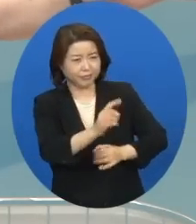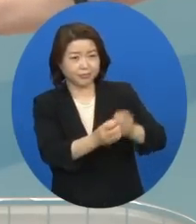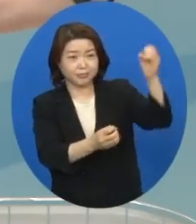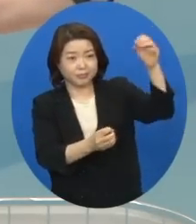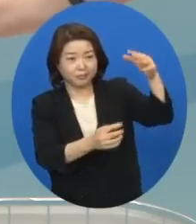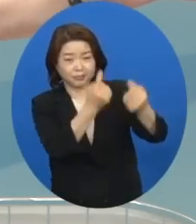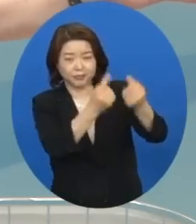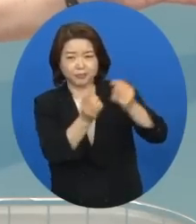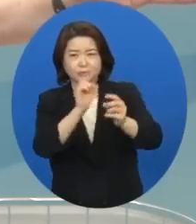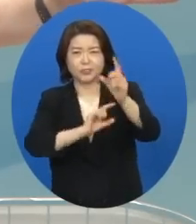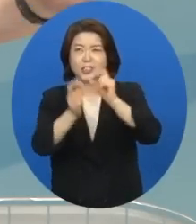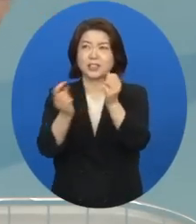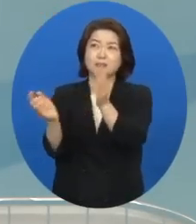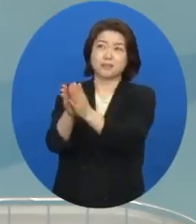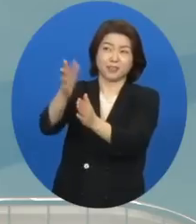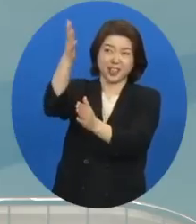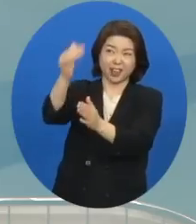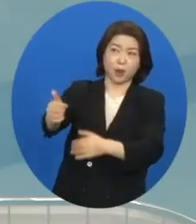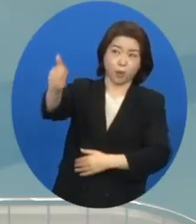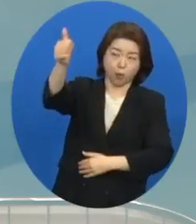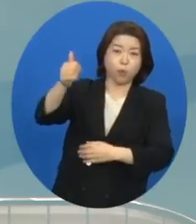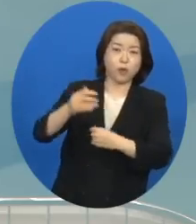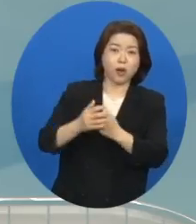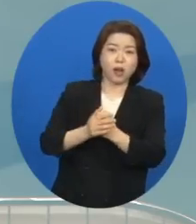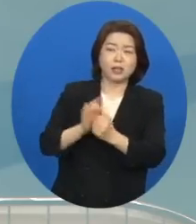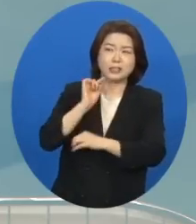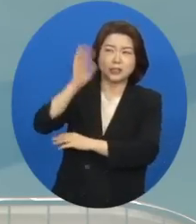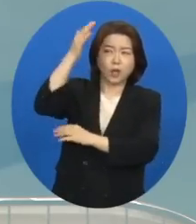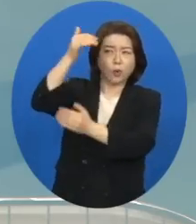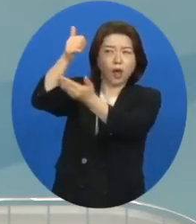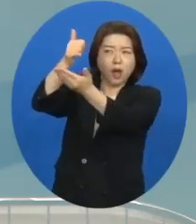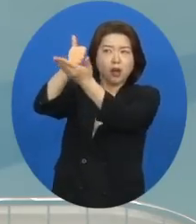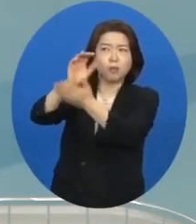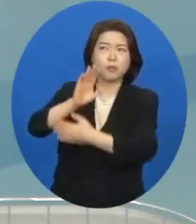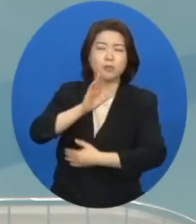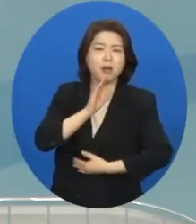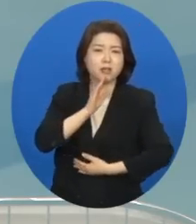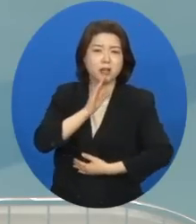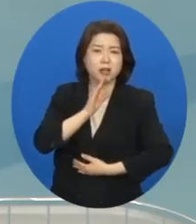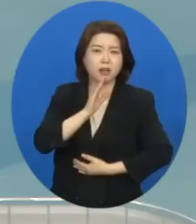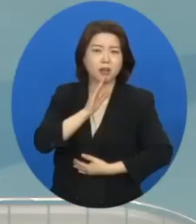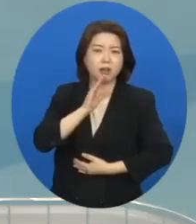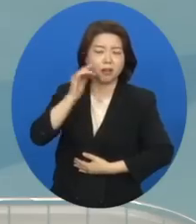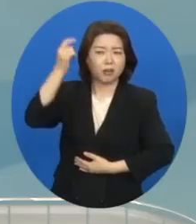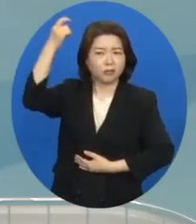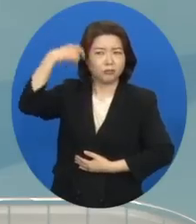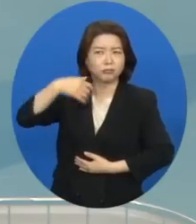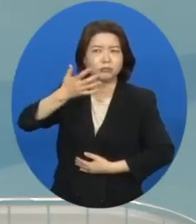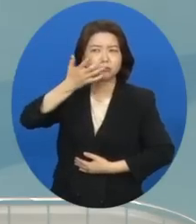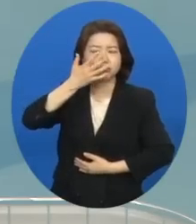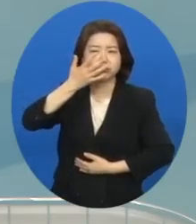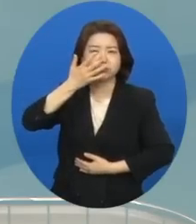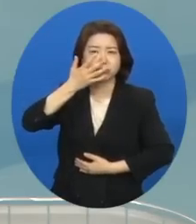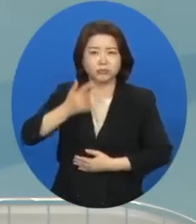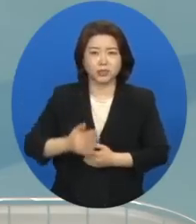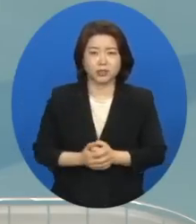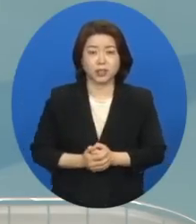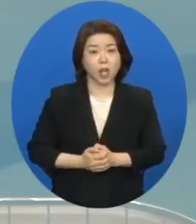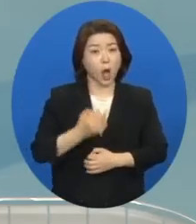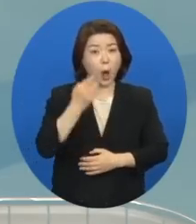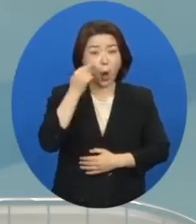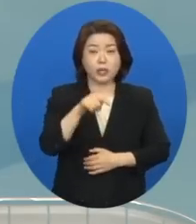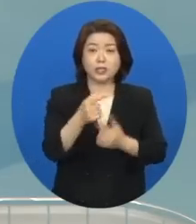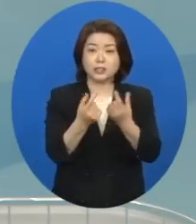더 찬란한 그 영광의 그분이시다. 그건 전혀 느껴지지 않아요. 혹시 그러신